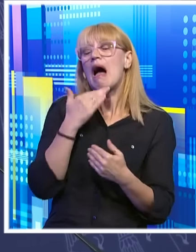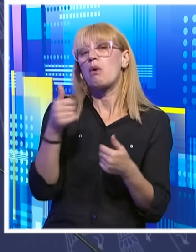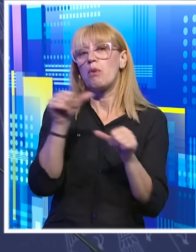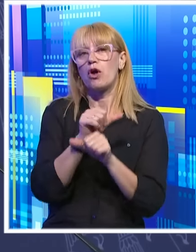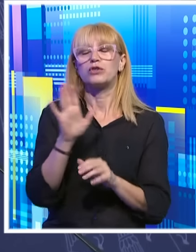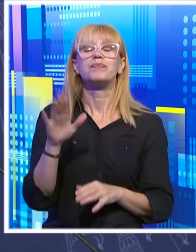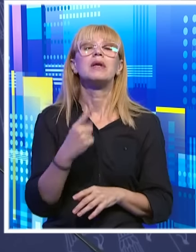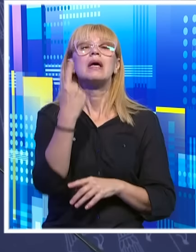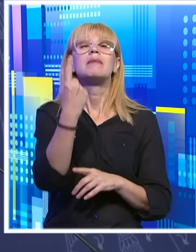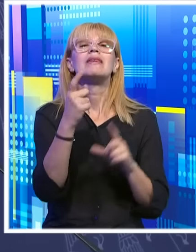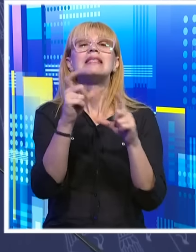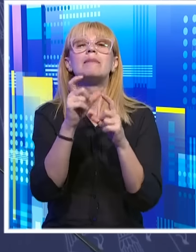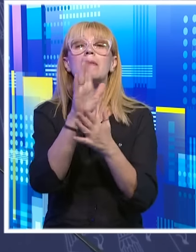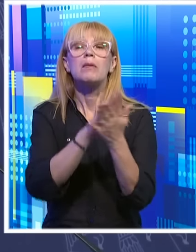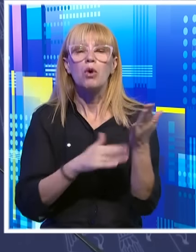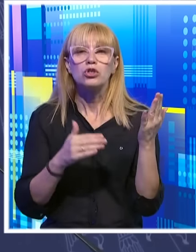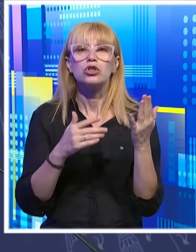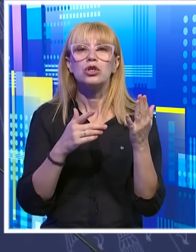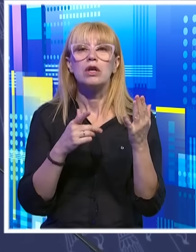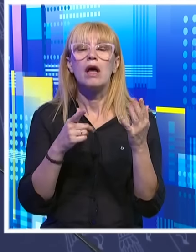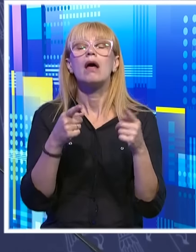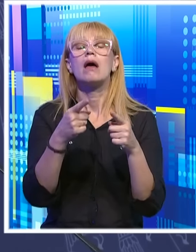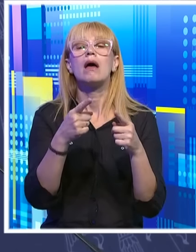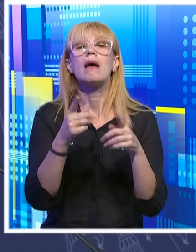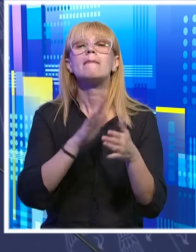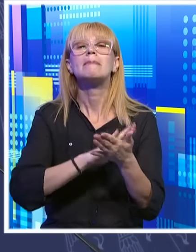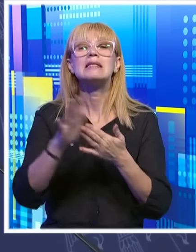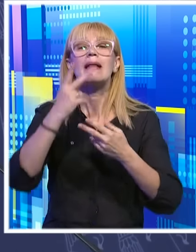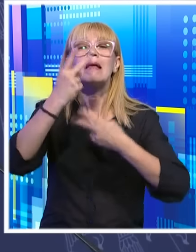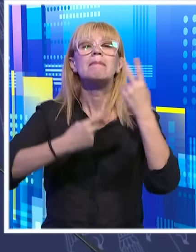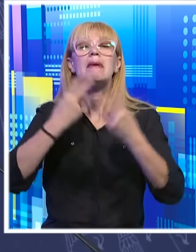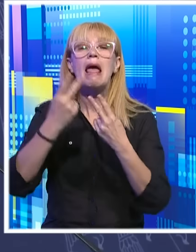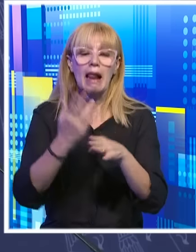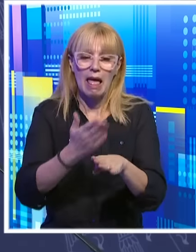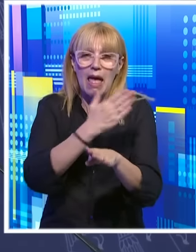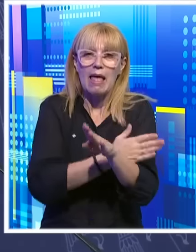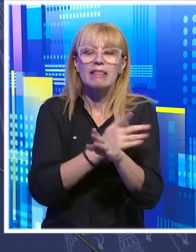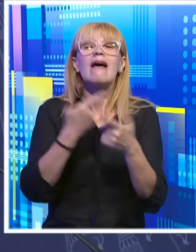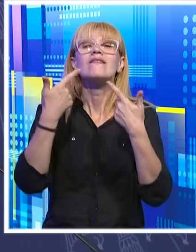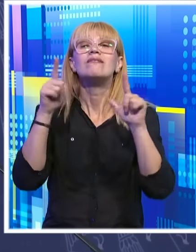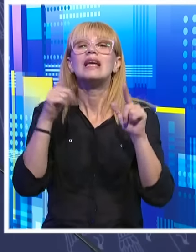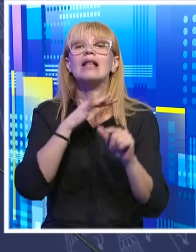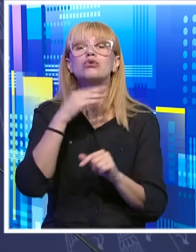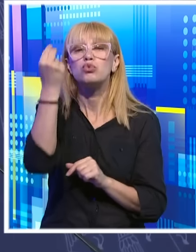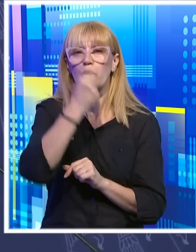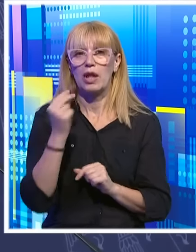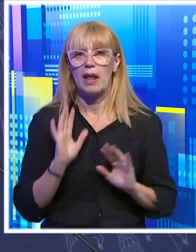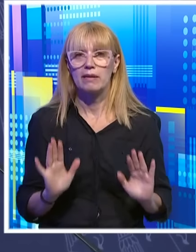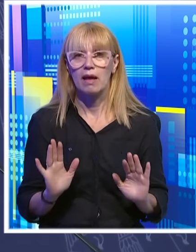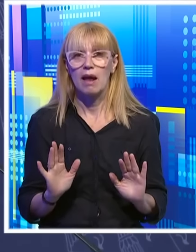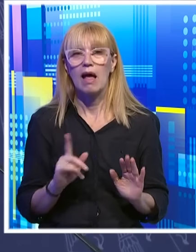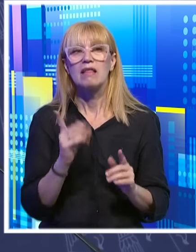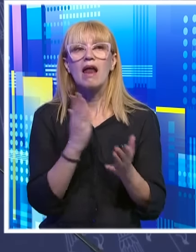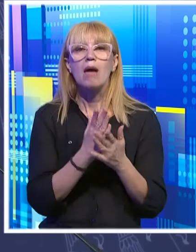organizovati besplatne preventivne preglede vikendom, da niko ne kaže da ne može da dođe u taj, u četvrtak